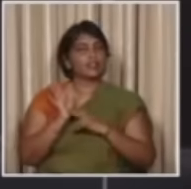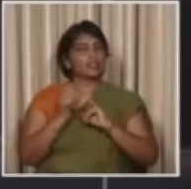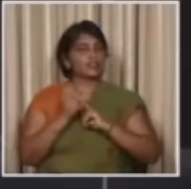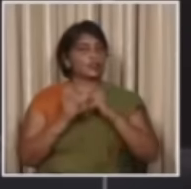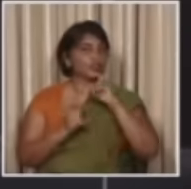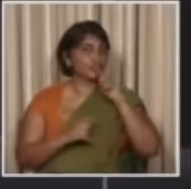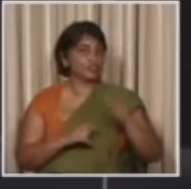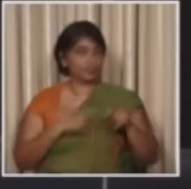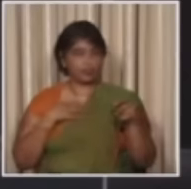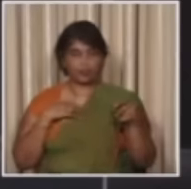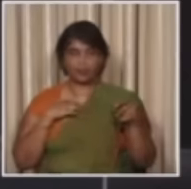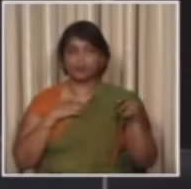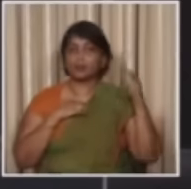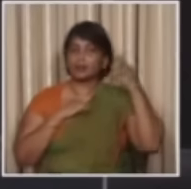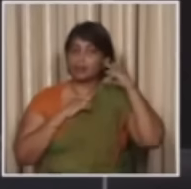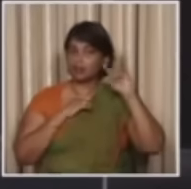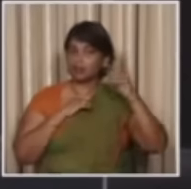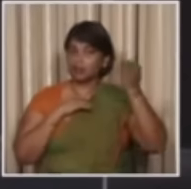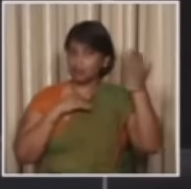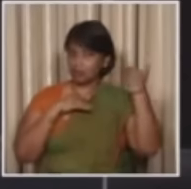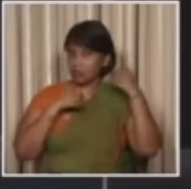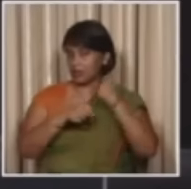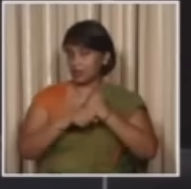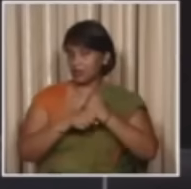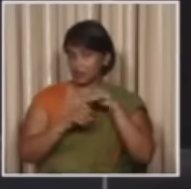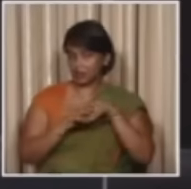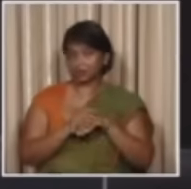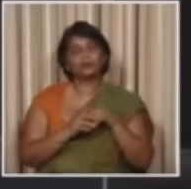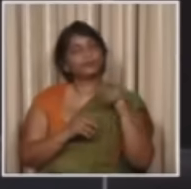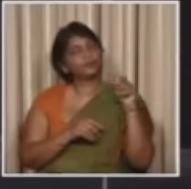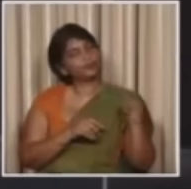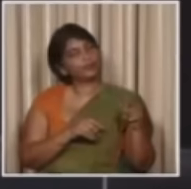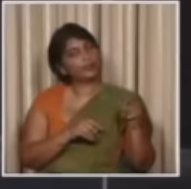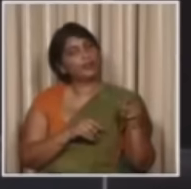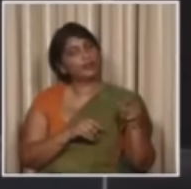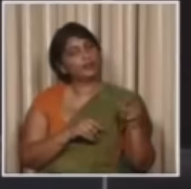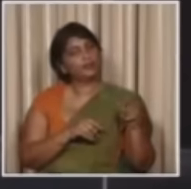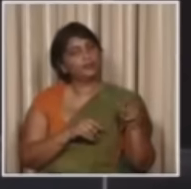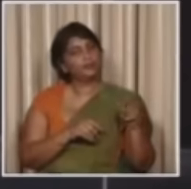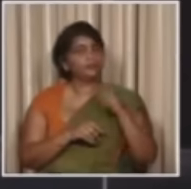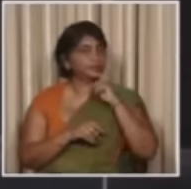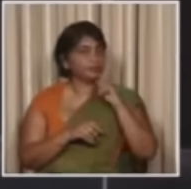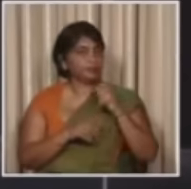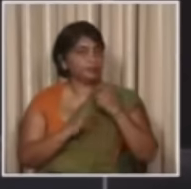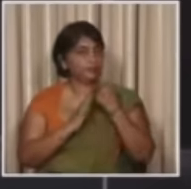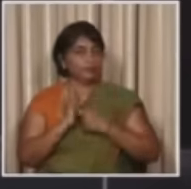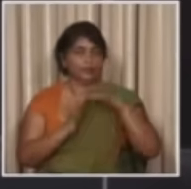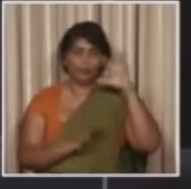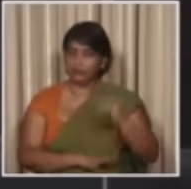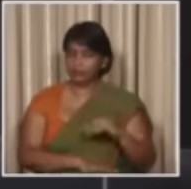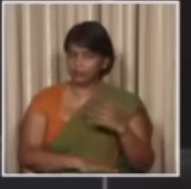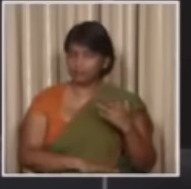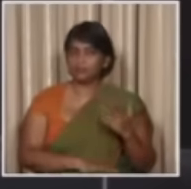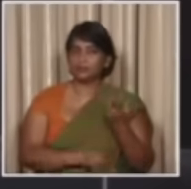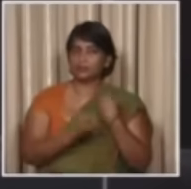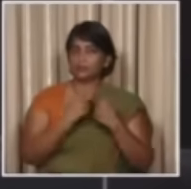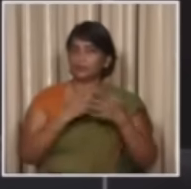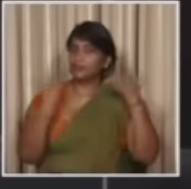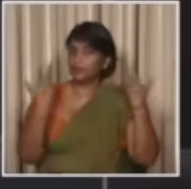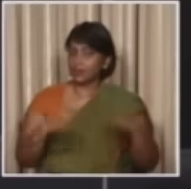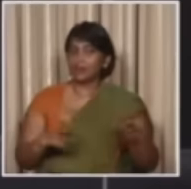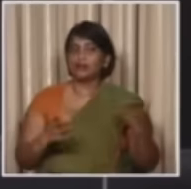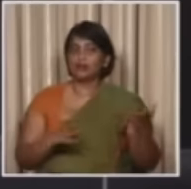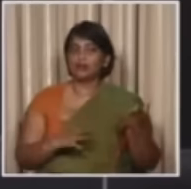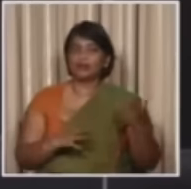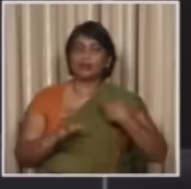අග්‍රවිශ්වකරුතුමාට ඒ ආණ්ඩුව යටතේ. එතෙන්දී රෙසොලූෂන් එක ගේන්න හම්බුනේ නැහැ. පරීක්ෂණය අවසන් වුණේ නැහැ. ඊට